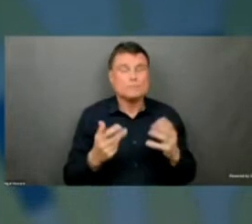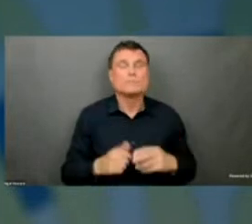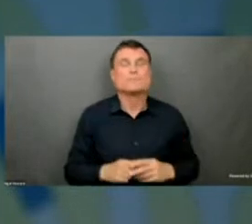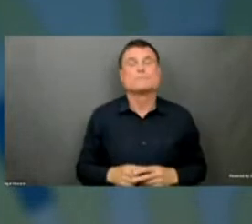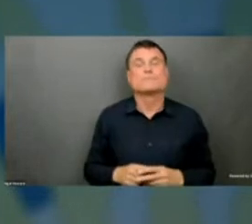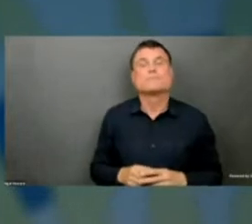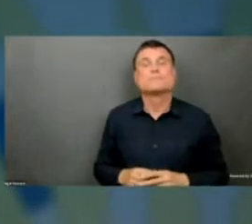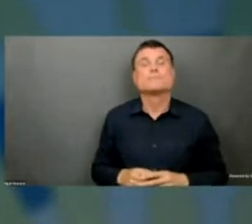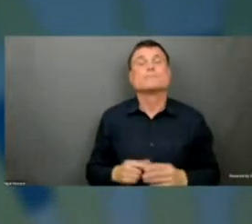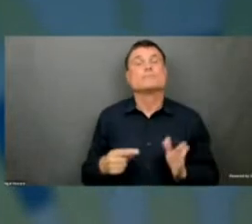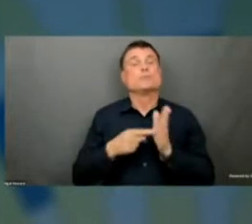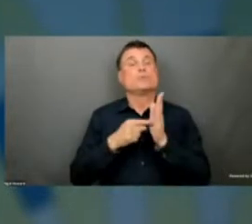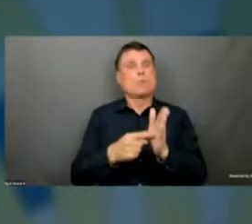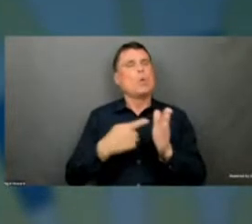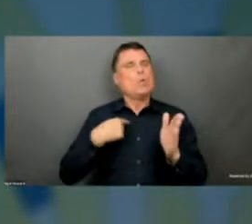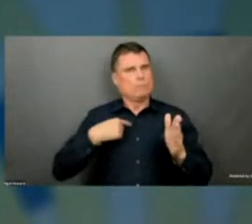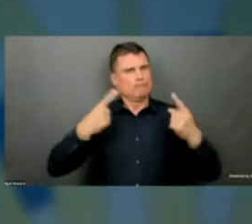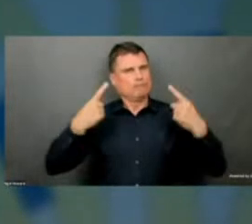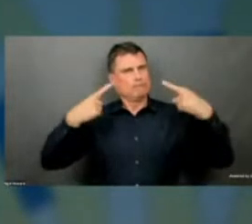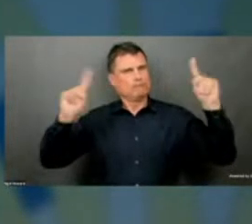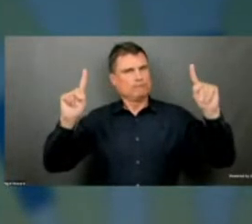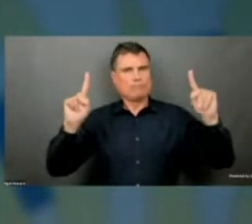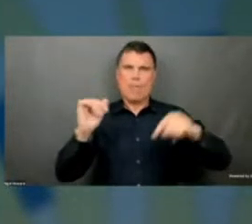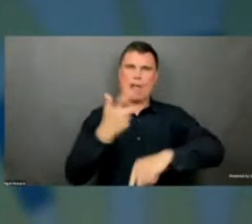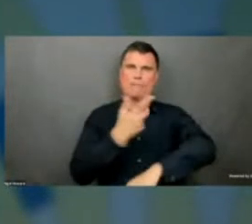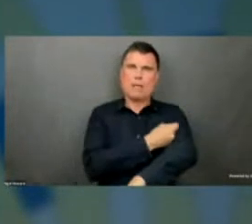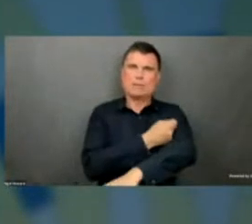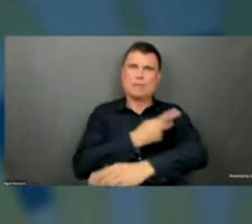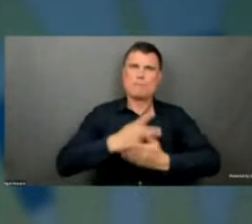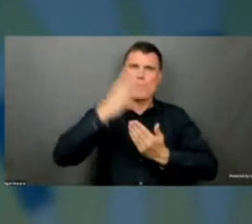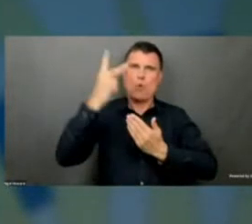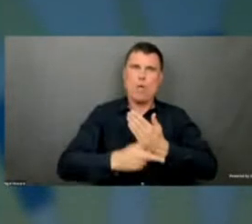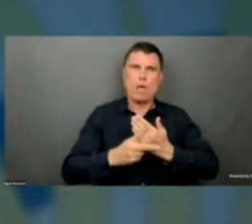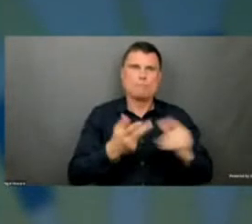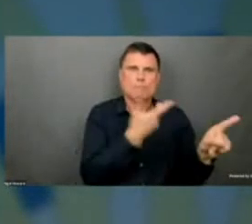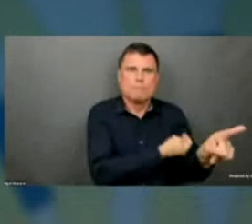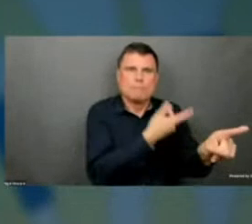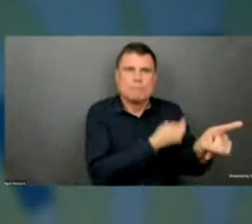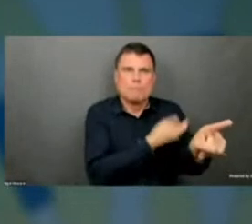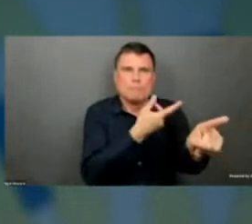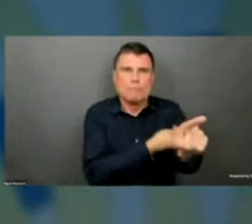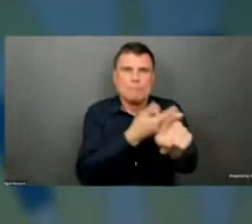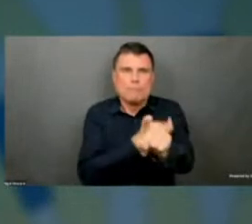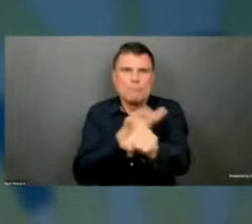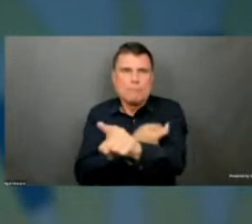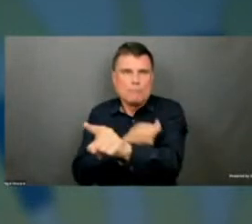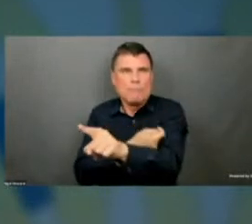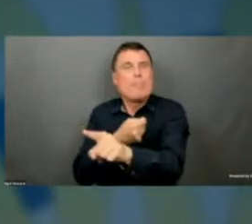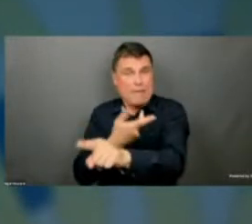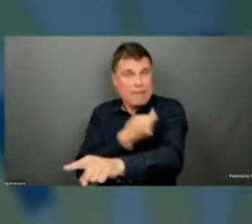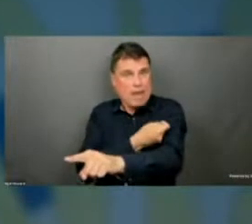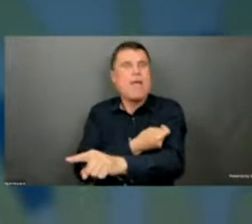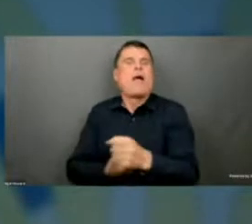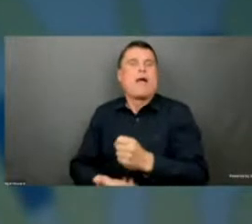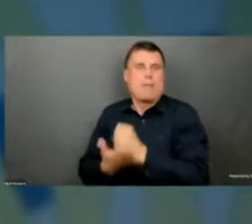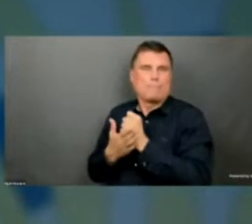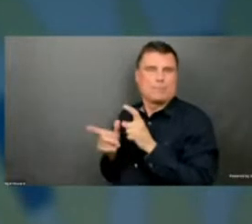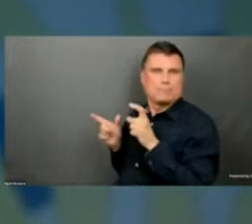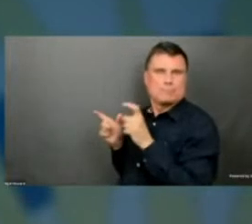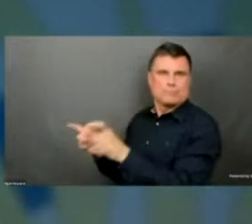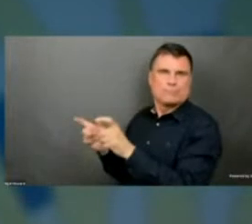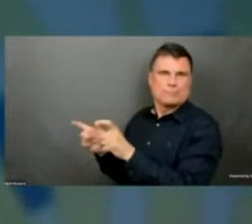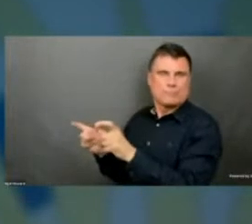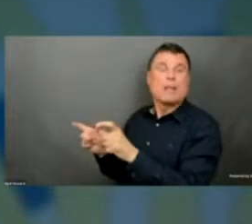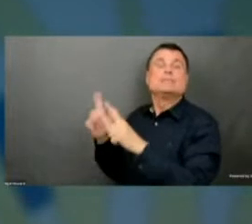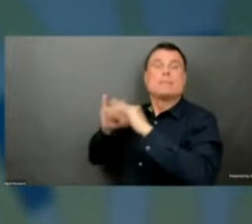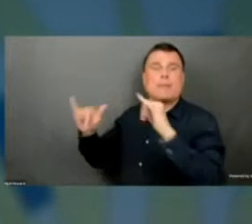across the 这个 province, 上面这些 and 图 it's 表说明 making 了 a 什么 difference at a health authority or at a healthcare facility level, at